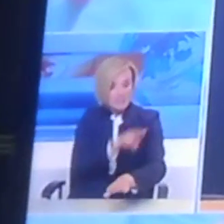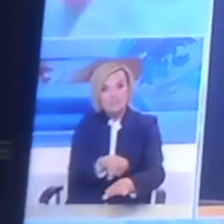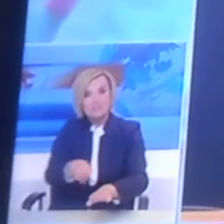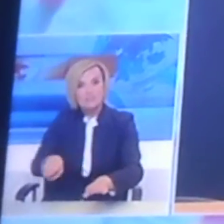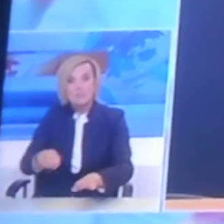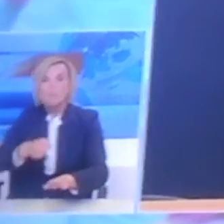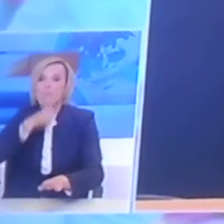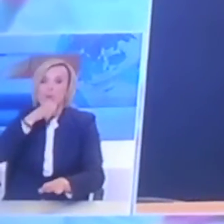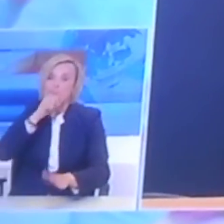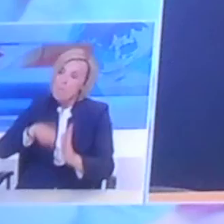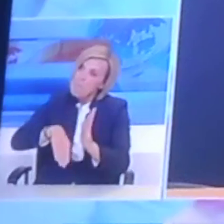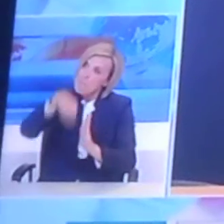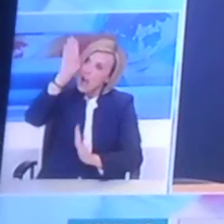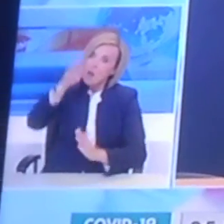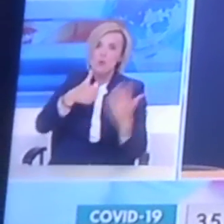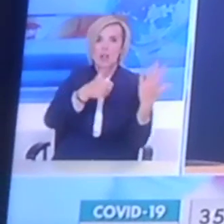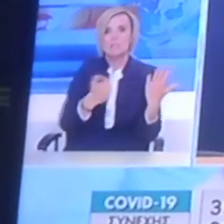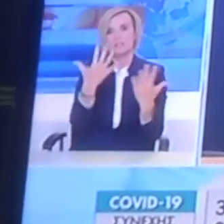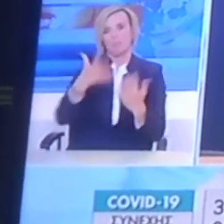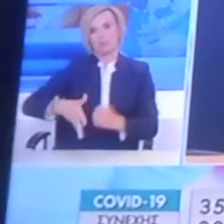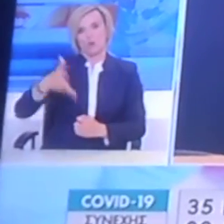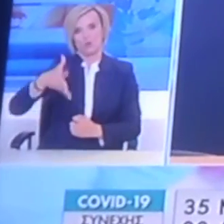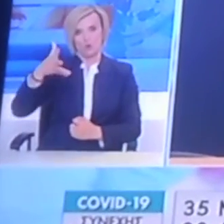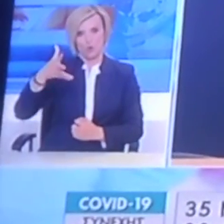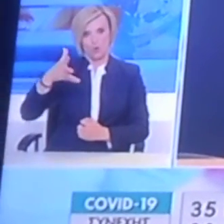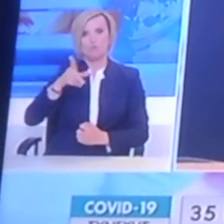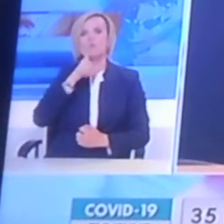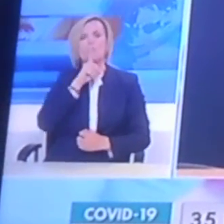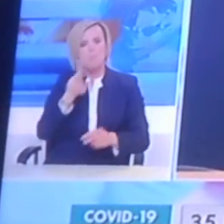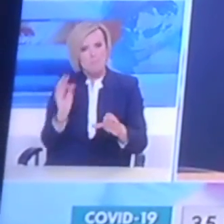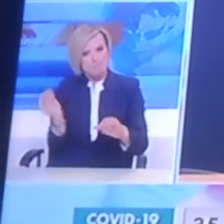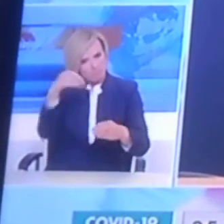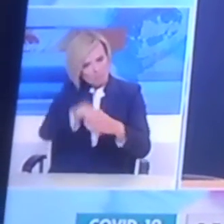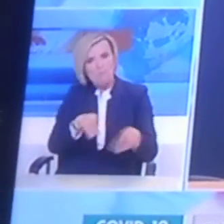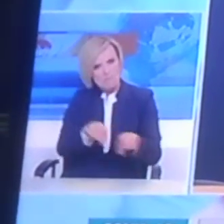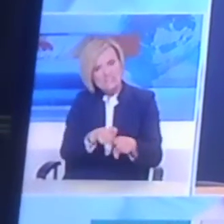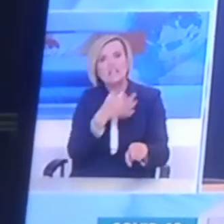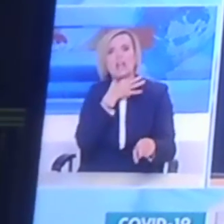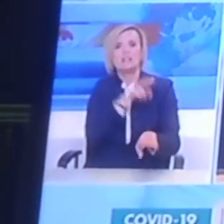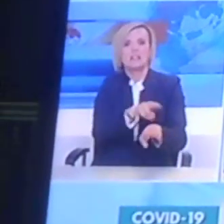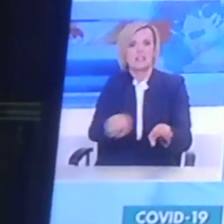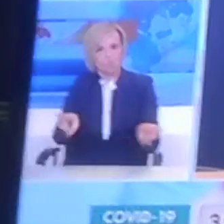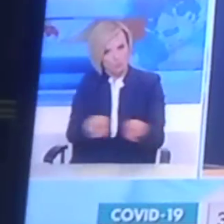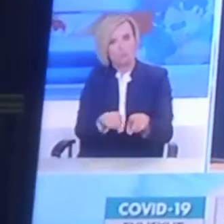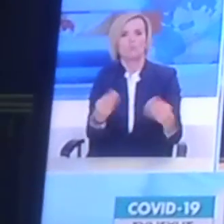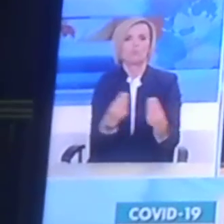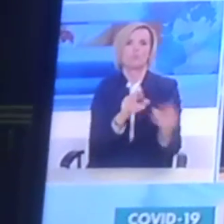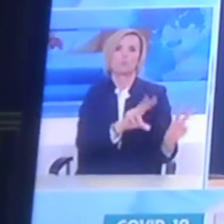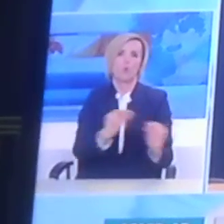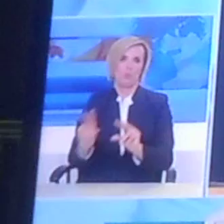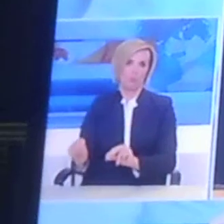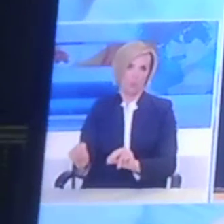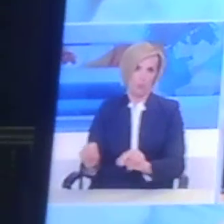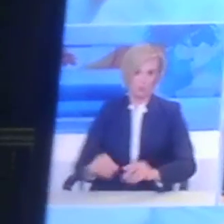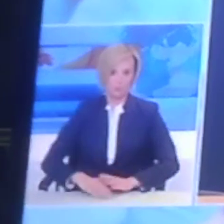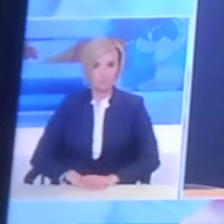άνω των 65 ετών, συμπεριλαμβανομένων και αυτών που βρίσκονται στις μονάδες εντατικής θεραπείας και είναι διασωληνωμένοι.